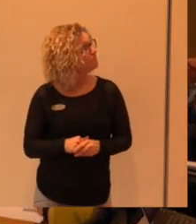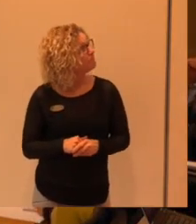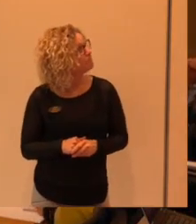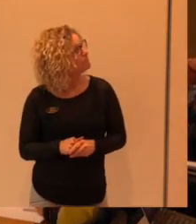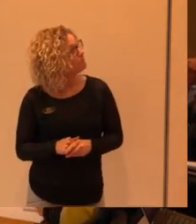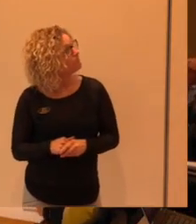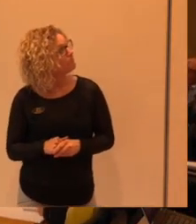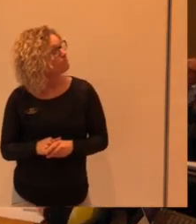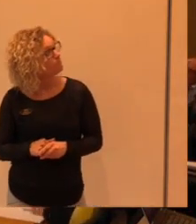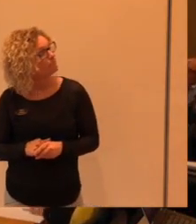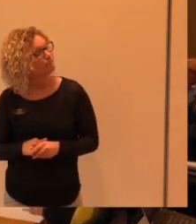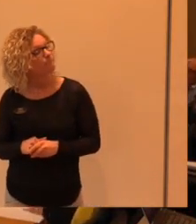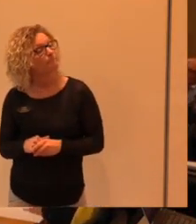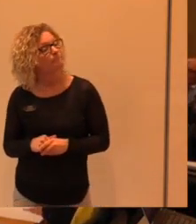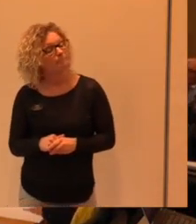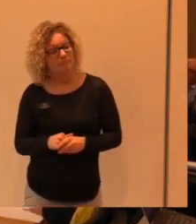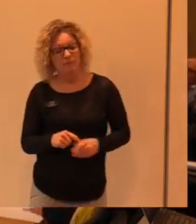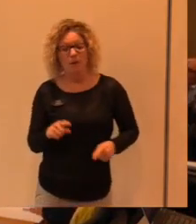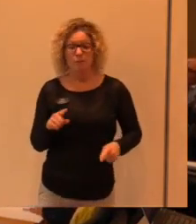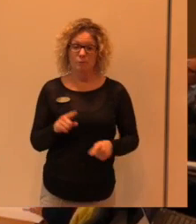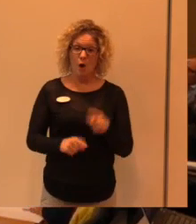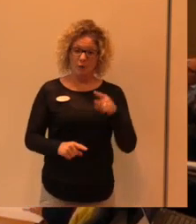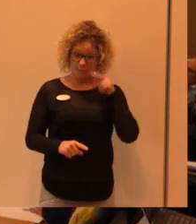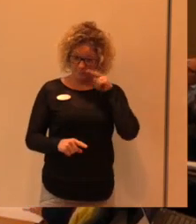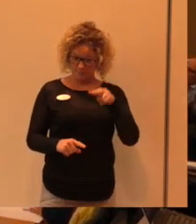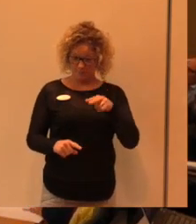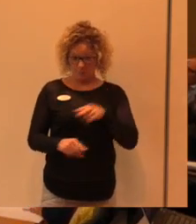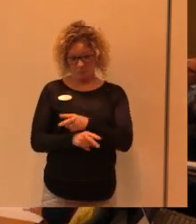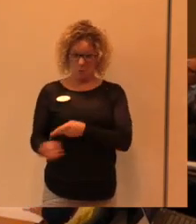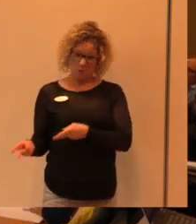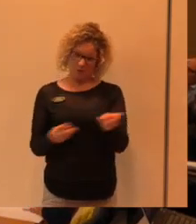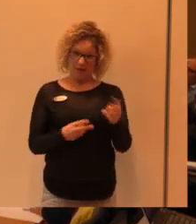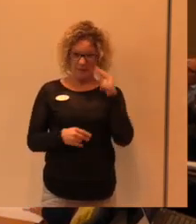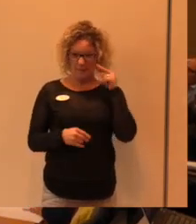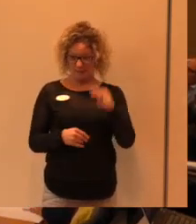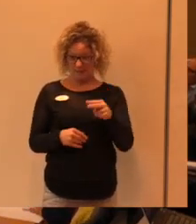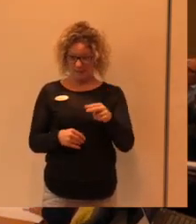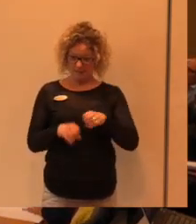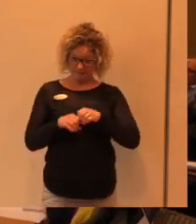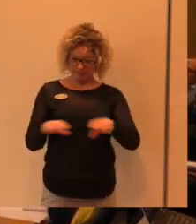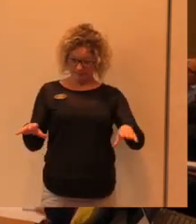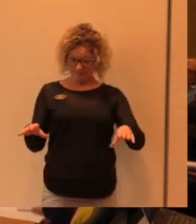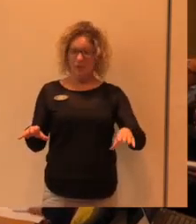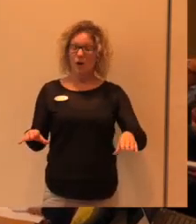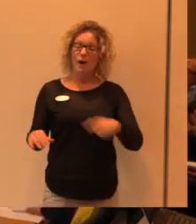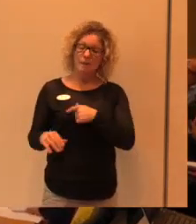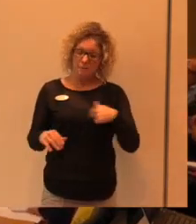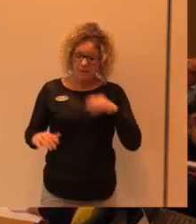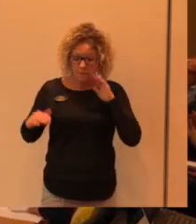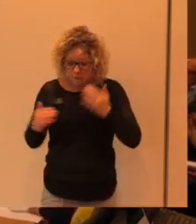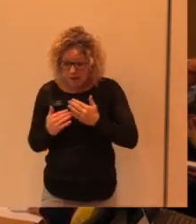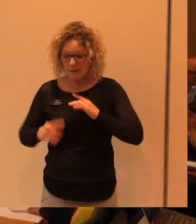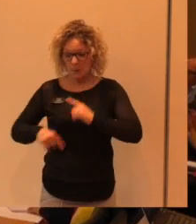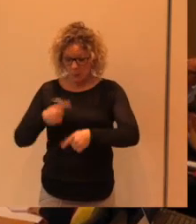Och om vi börjar med lite mer, ur ett lite mer generellt perspektiv så vi förvaltar och